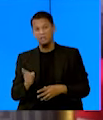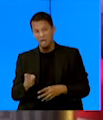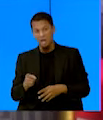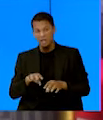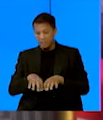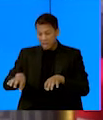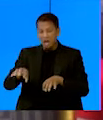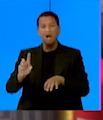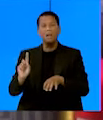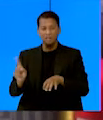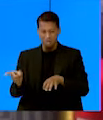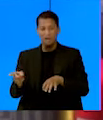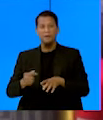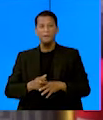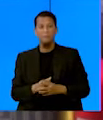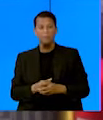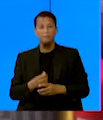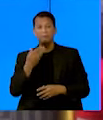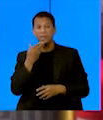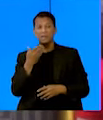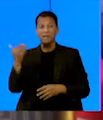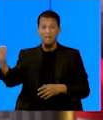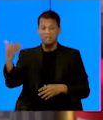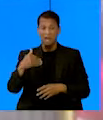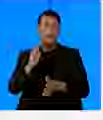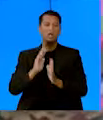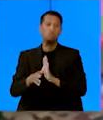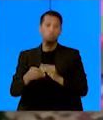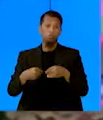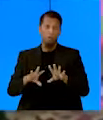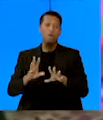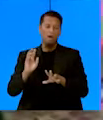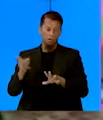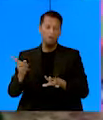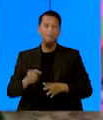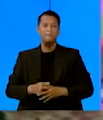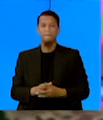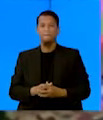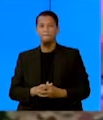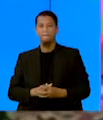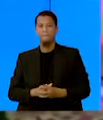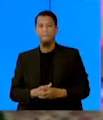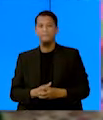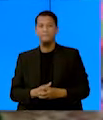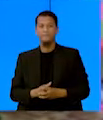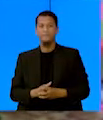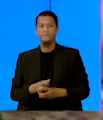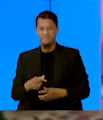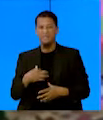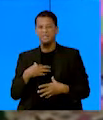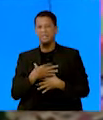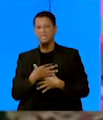juga pembelinya yang datang ke sini langsung dia untuk dijual kembali. Tertarik apa? Iya sih, lumayan tertarik